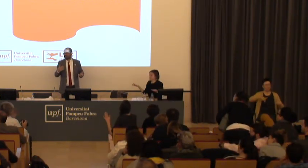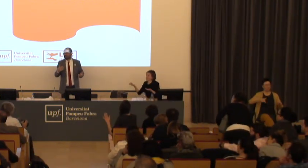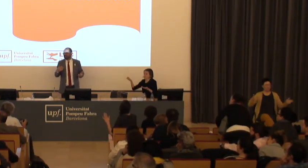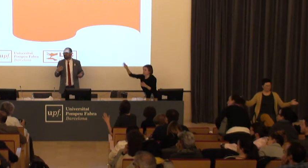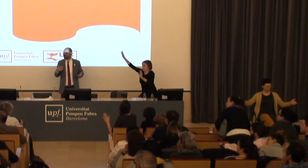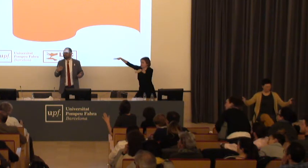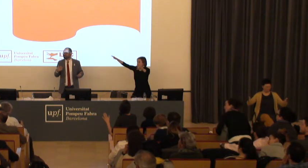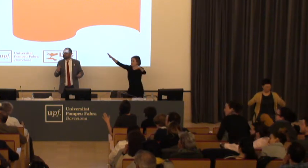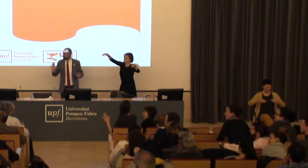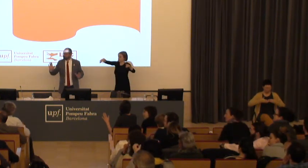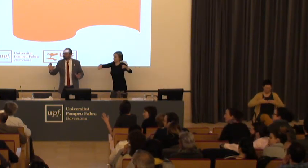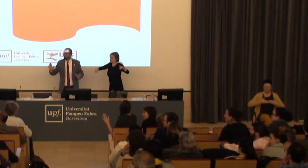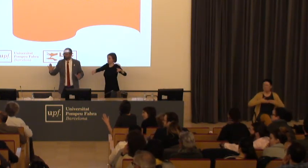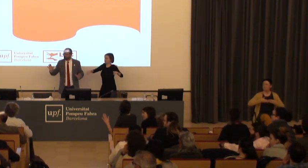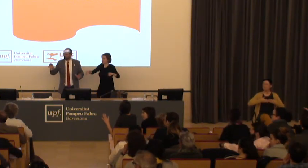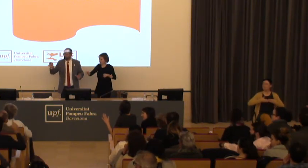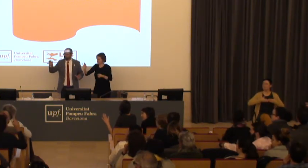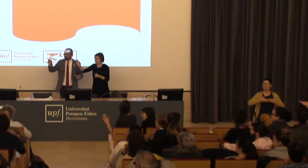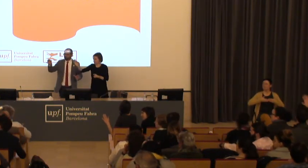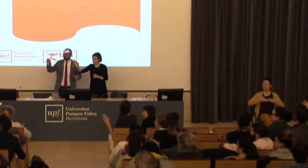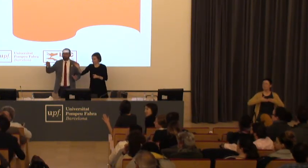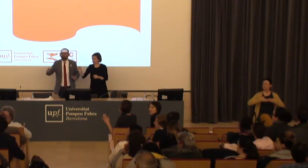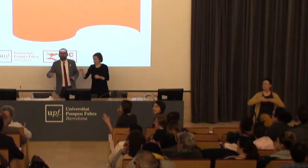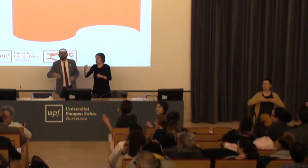no? Bé,